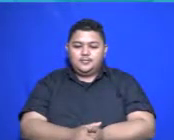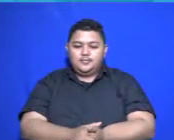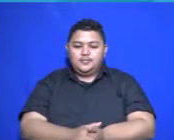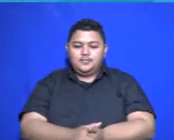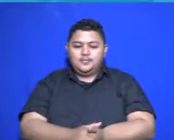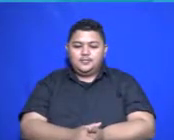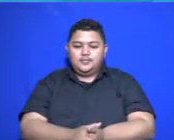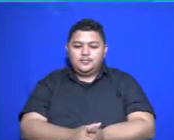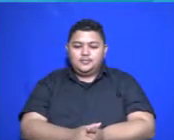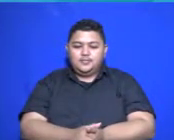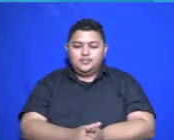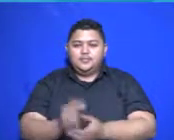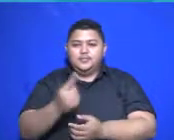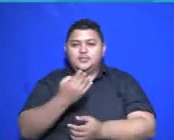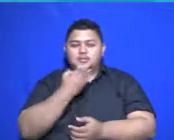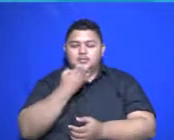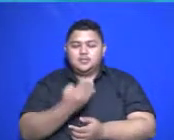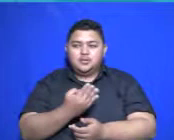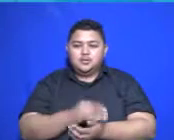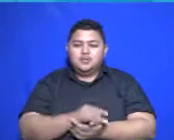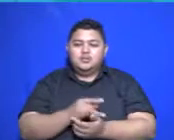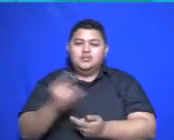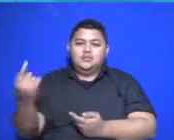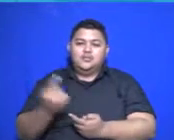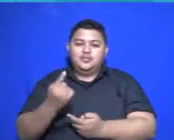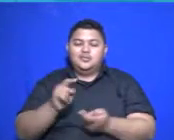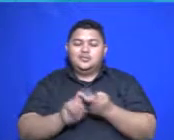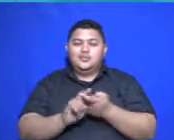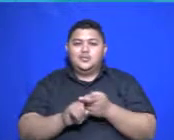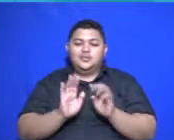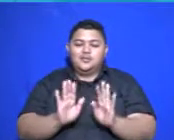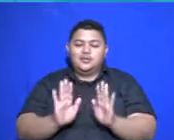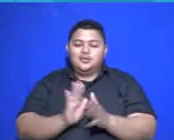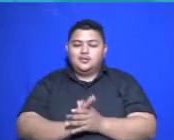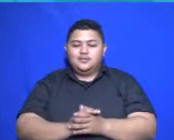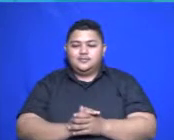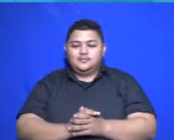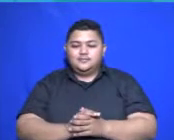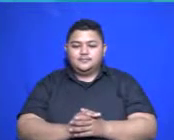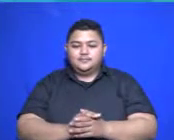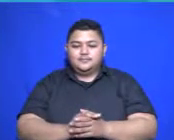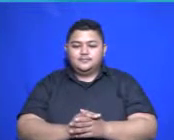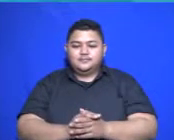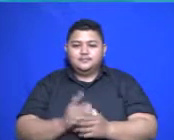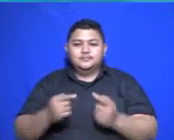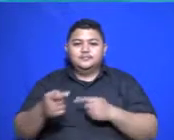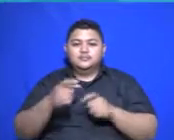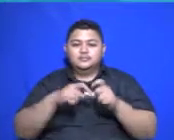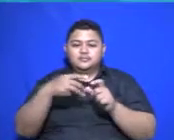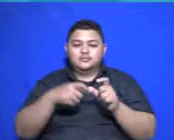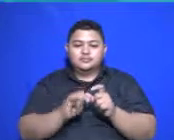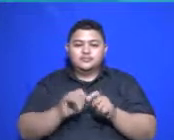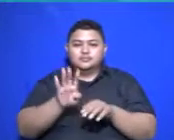Dan pertama-tama kami ucapkan terima kasih atas kehadiran khususnya mungkin teman-teman media. Kita masuk di sesi